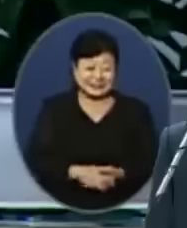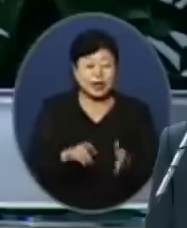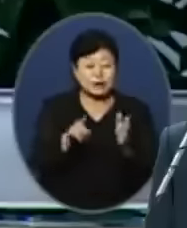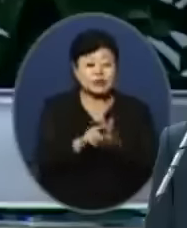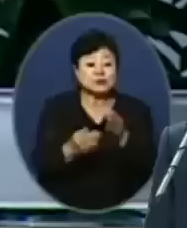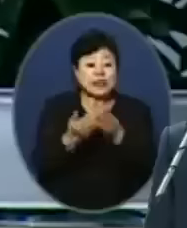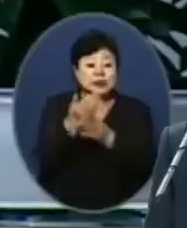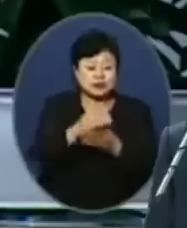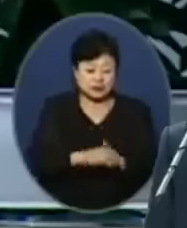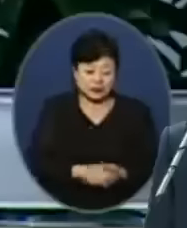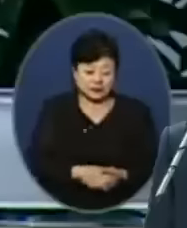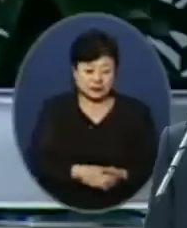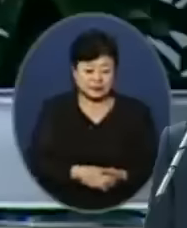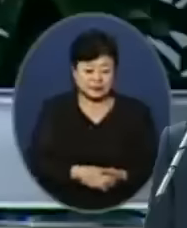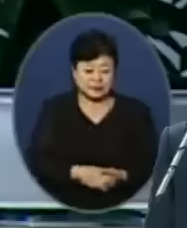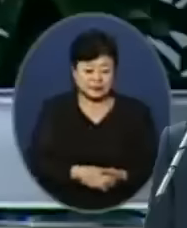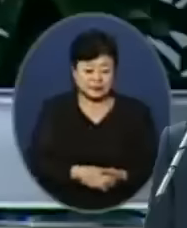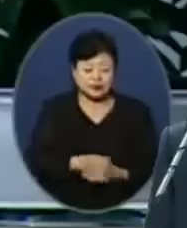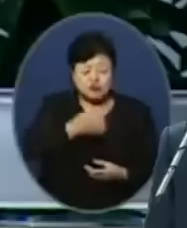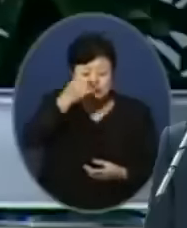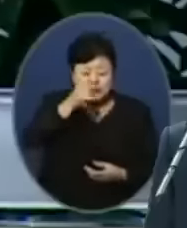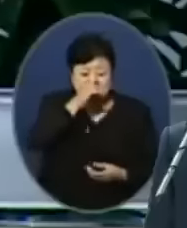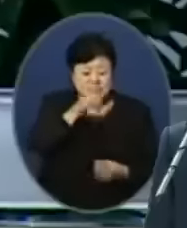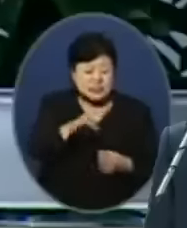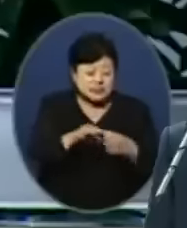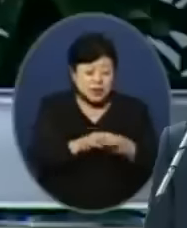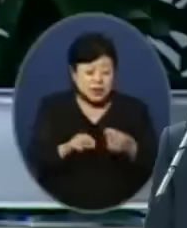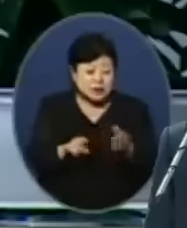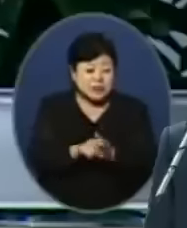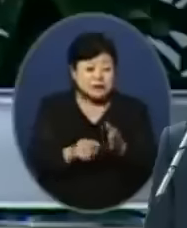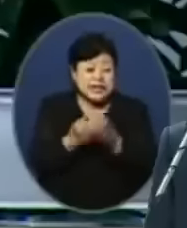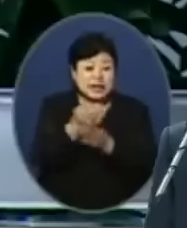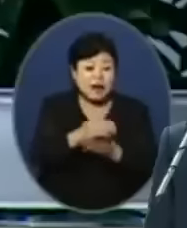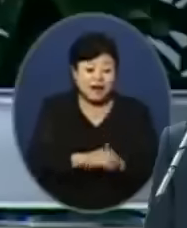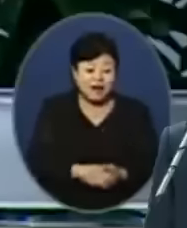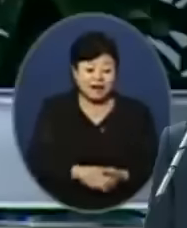믿음이 생겼어요. 꿈이 있으면 믿음이 생기는 것입니다.